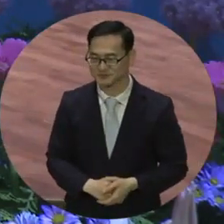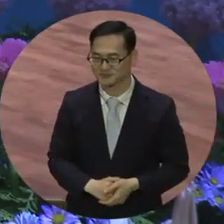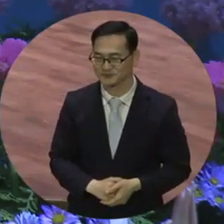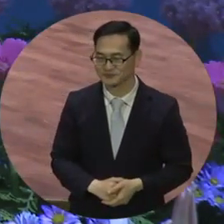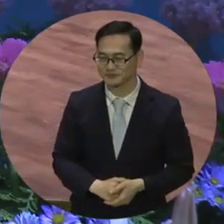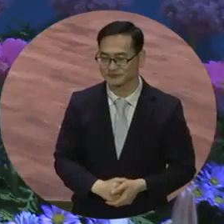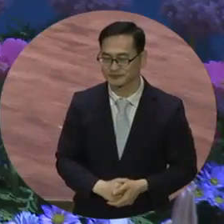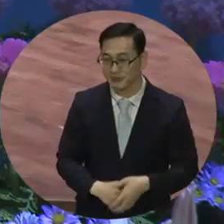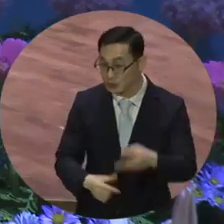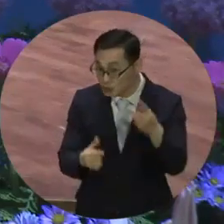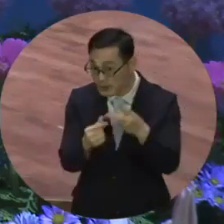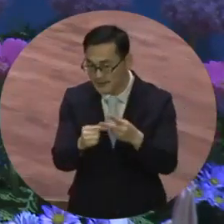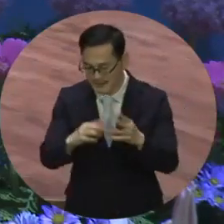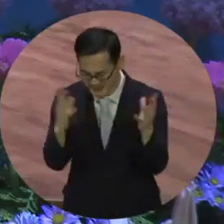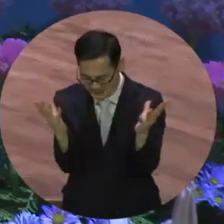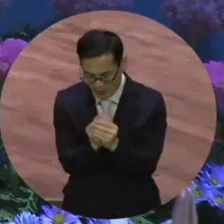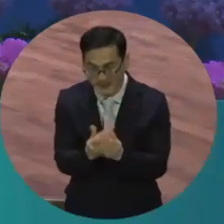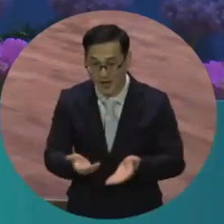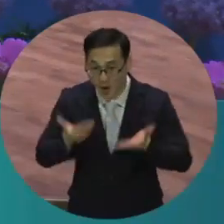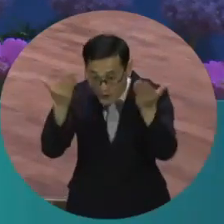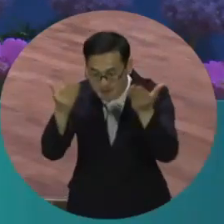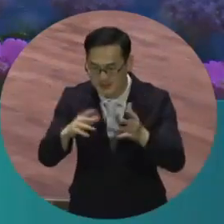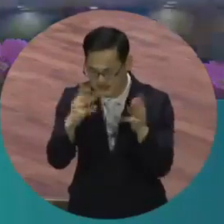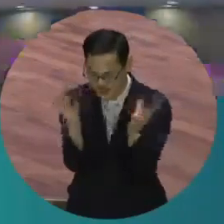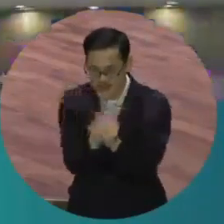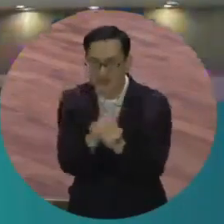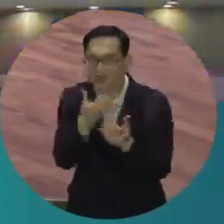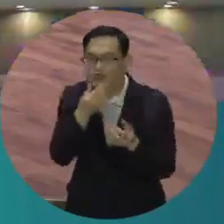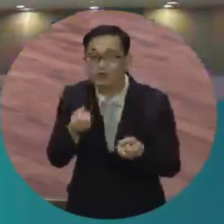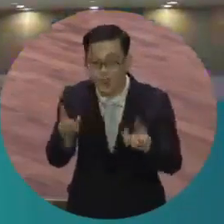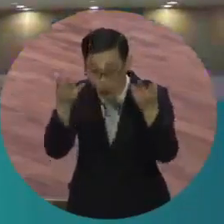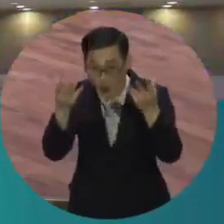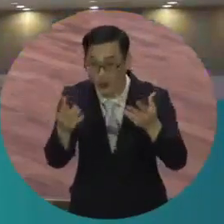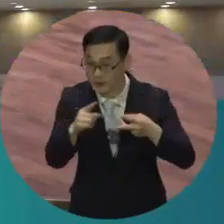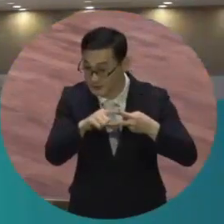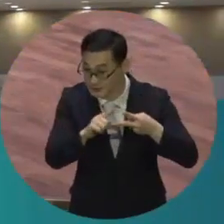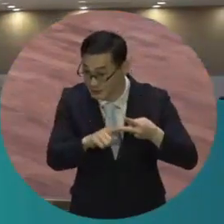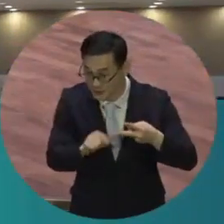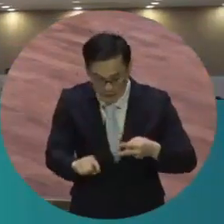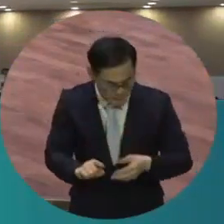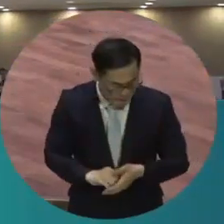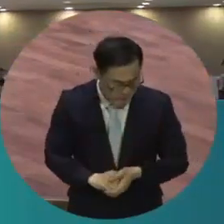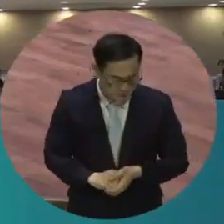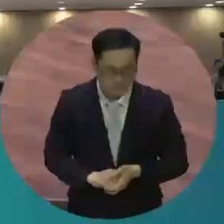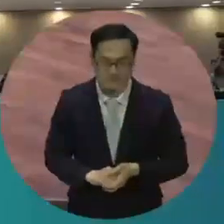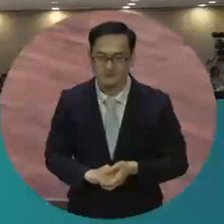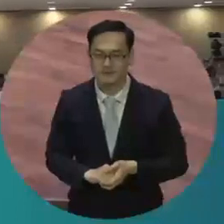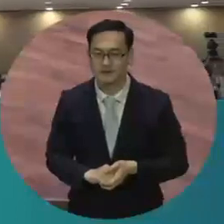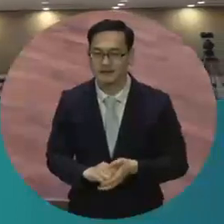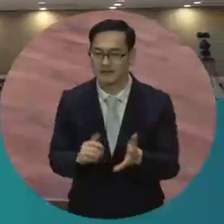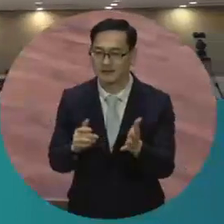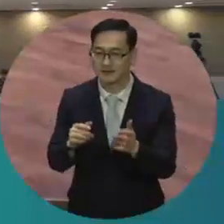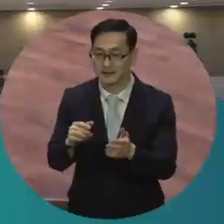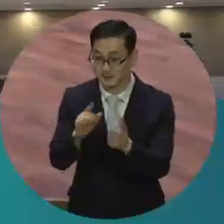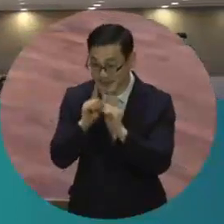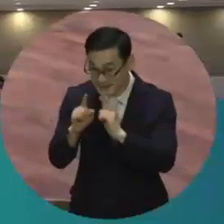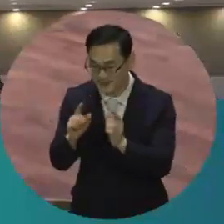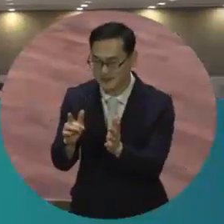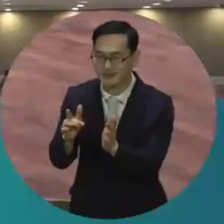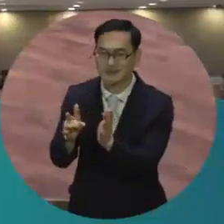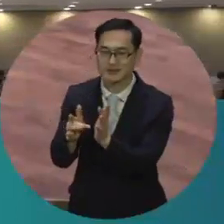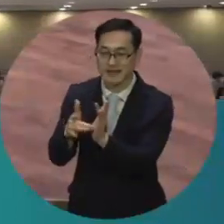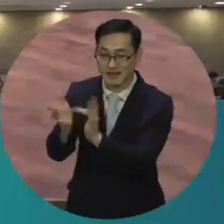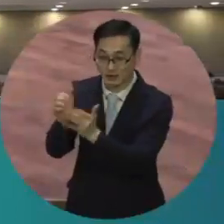절대 축복입니다. 3절로 4절 봅니다. 너희는 그리스도 예수 안에서 나의 동역자들인